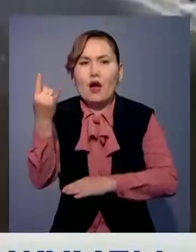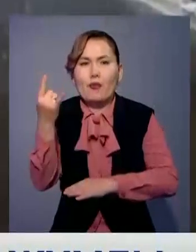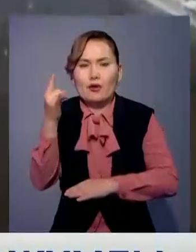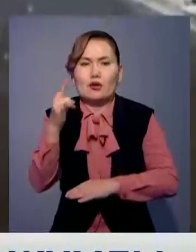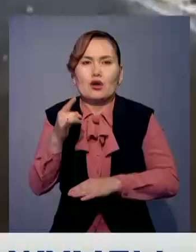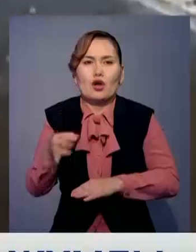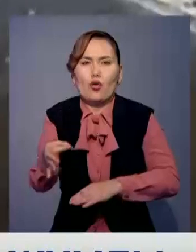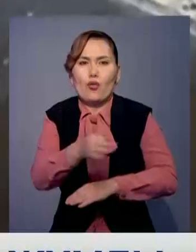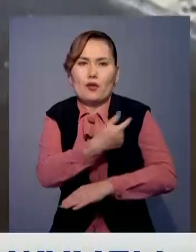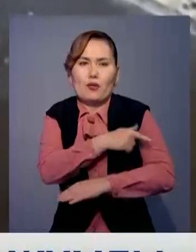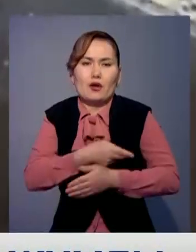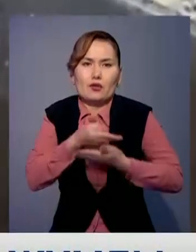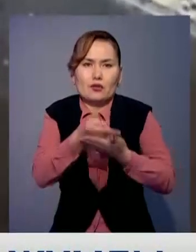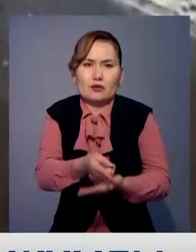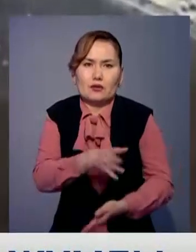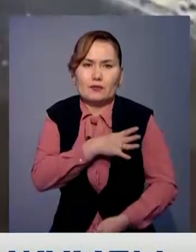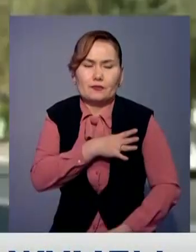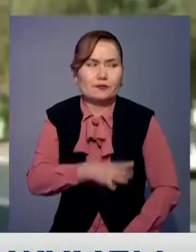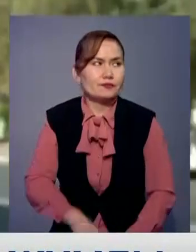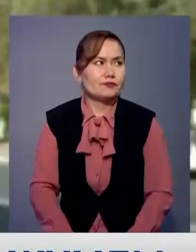облыстық балалар ауруханасына жеткізілді.